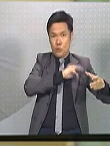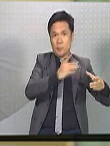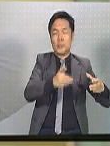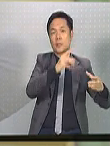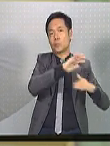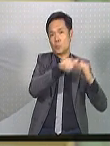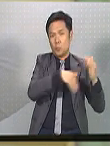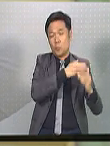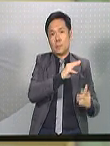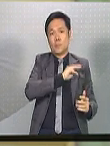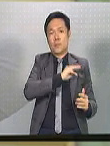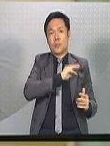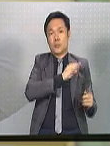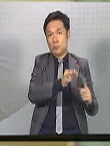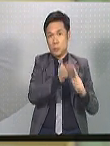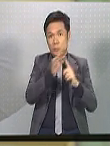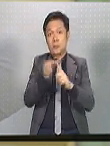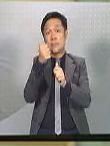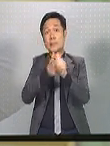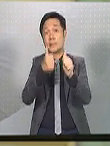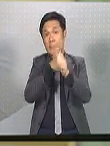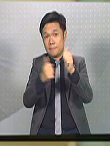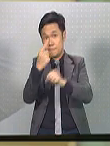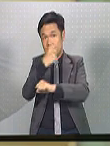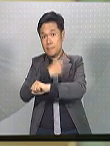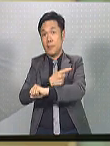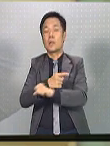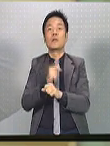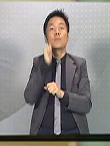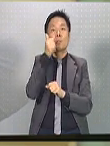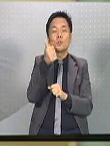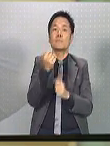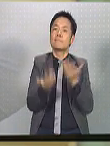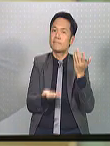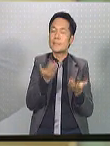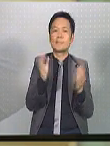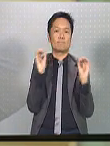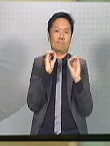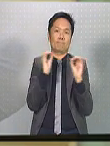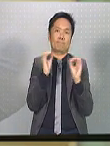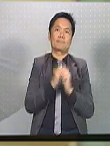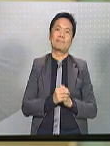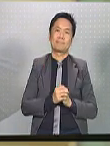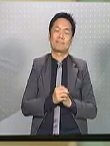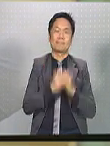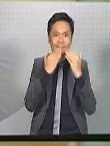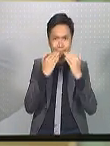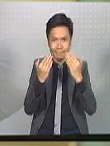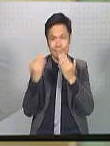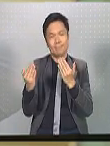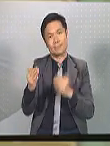teknologi yang bersidang setiap pagi Mungkin tidak ada tidak diadakan besok oke terima kasih